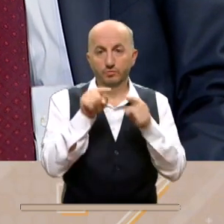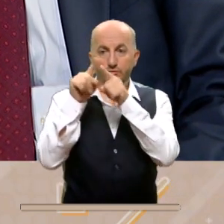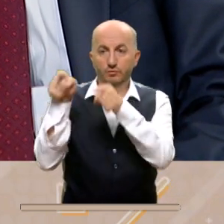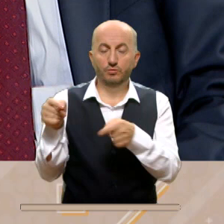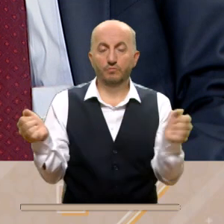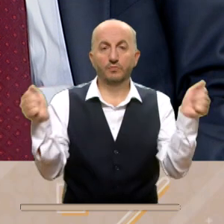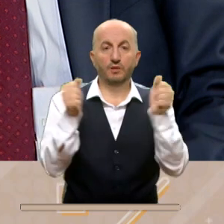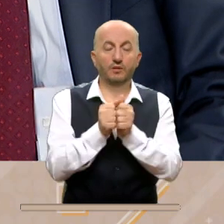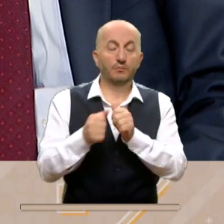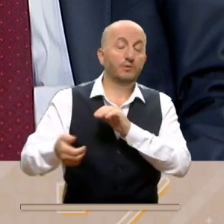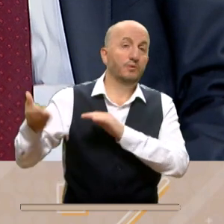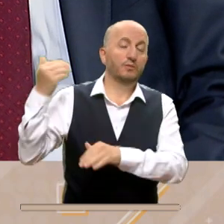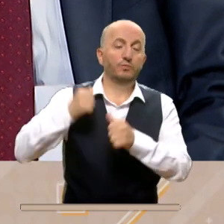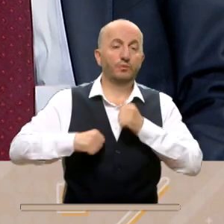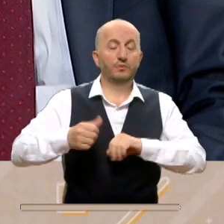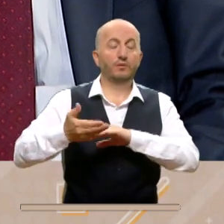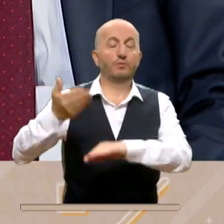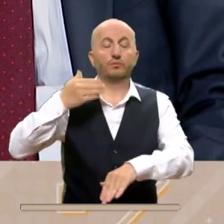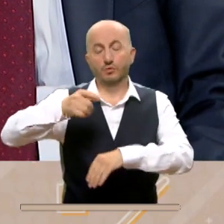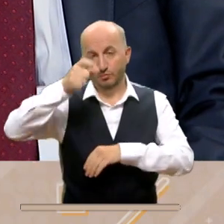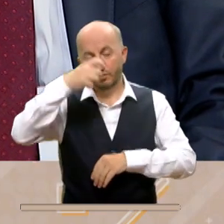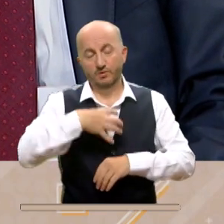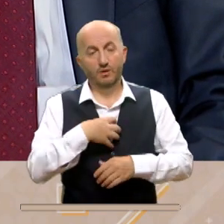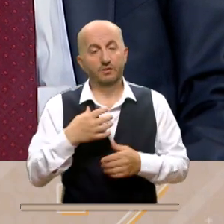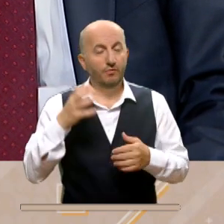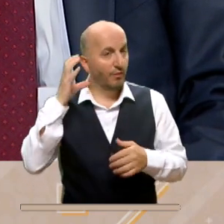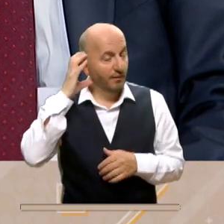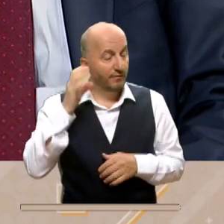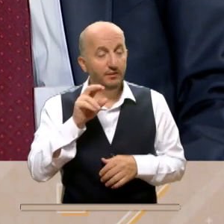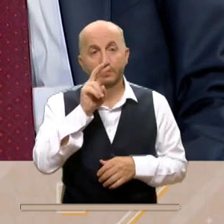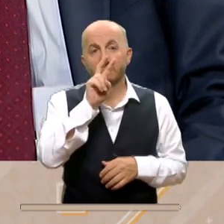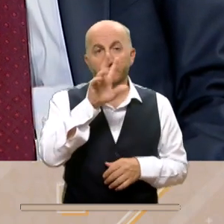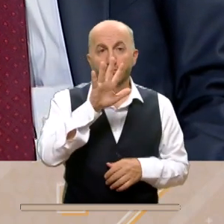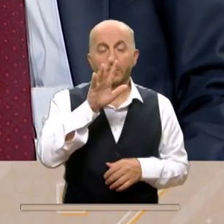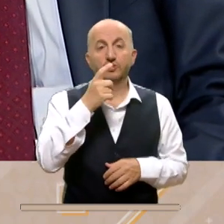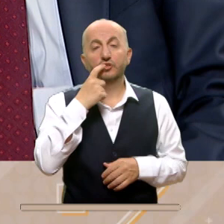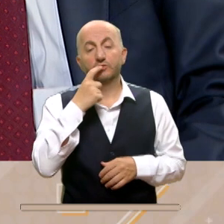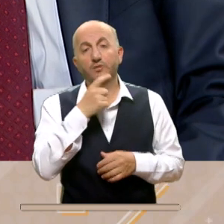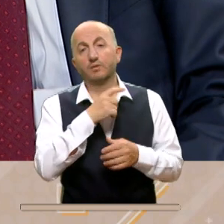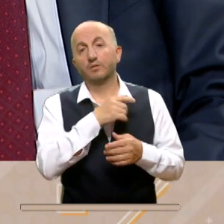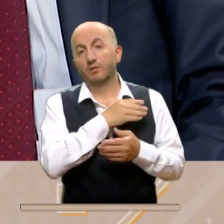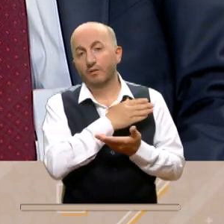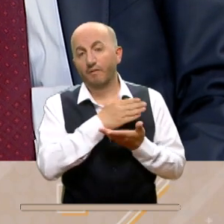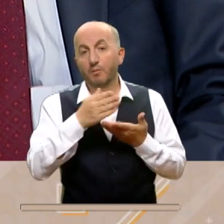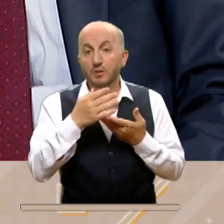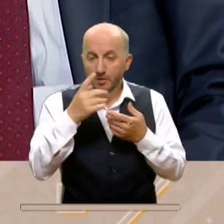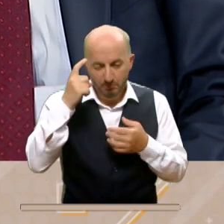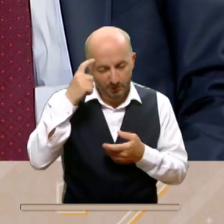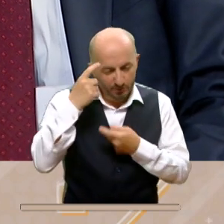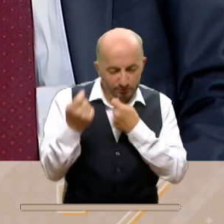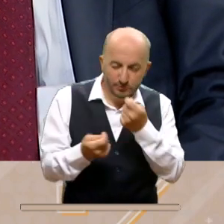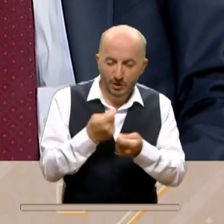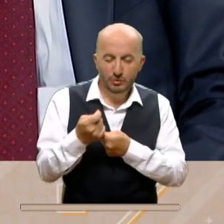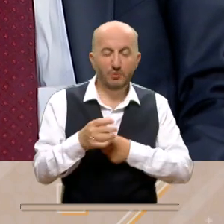bakıldığında üniversiteden önce Türkiye Diyanet Vakfı'nın 20-25 yılı aşkın bir bilimsel faaliyeti var. Bu